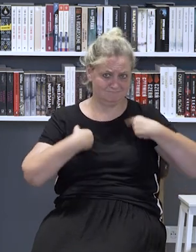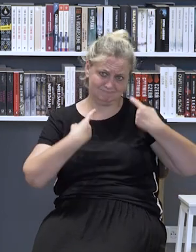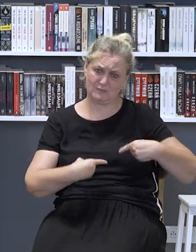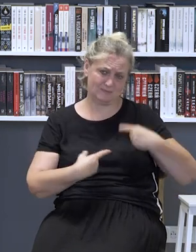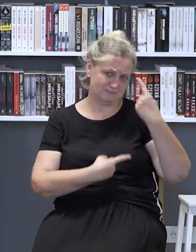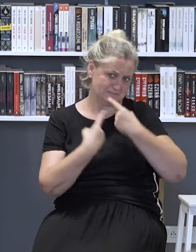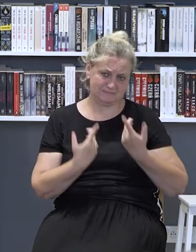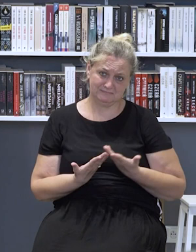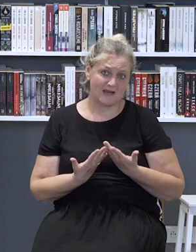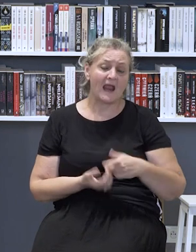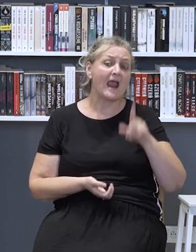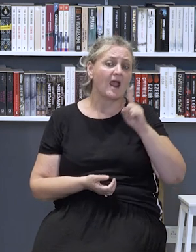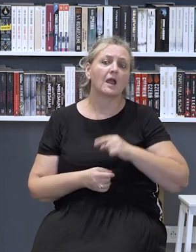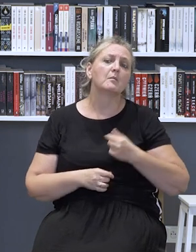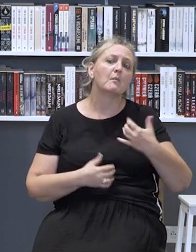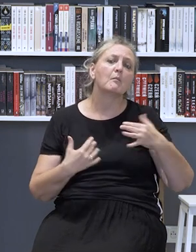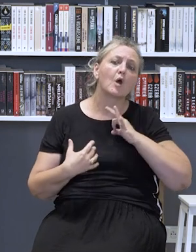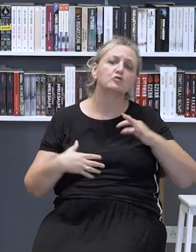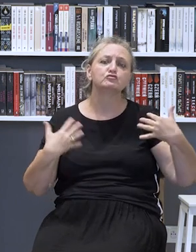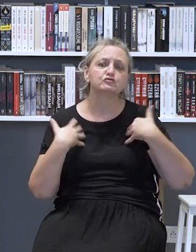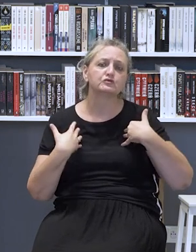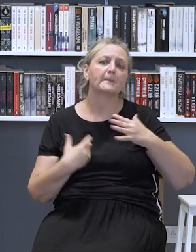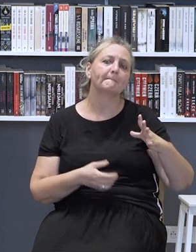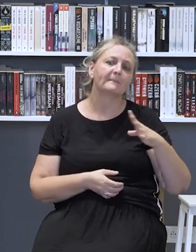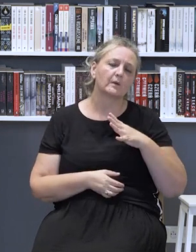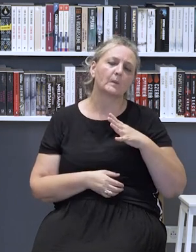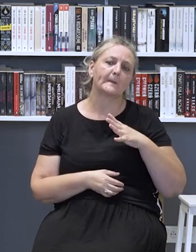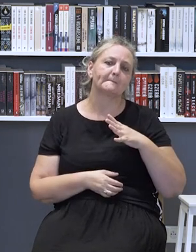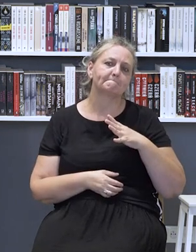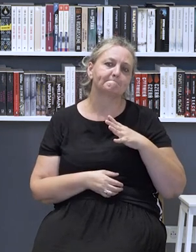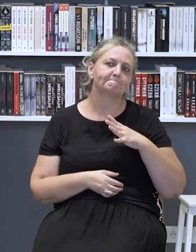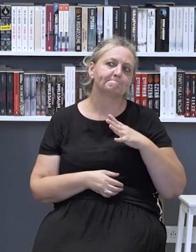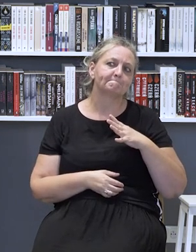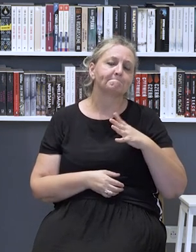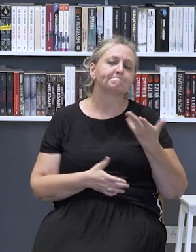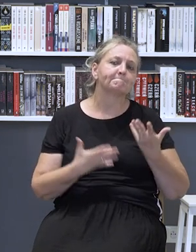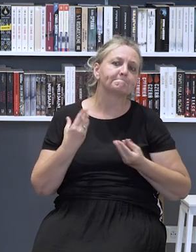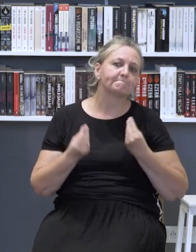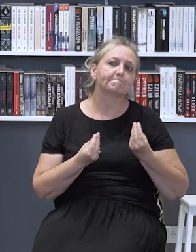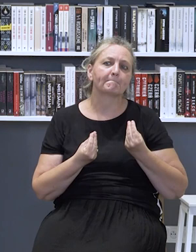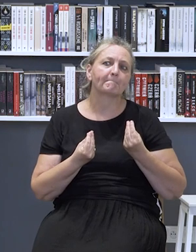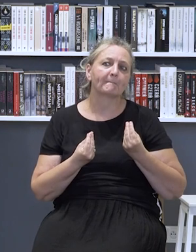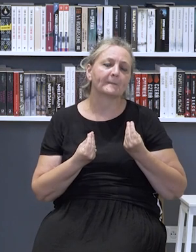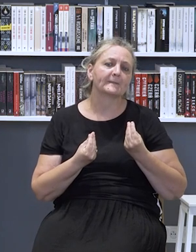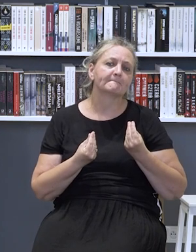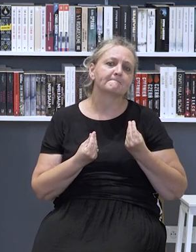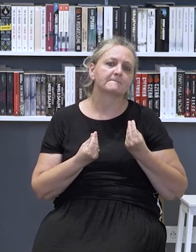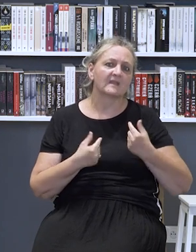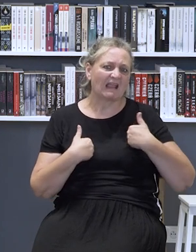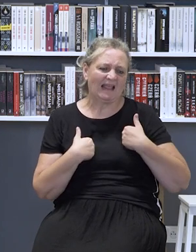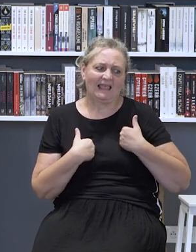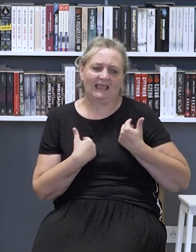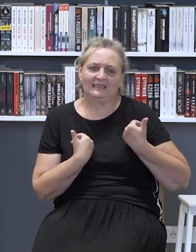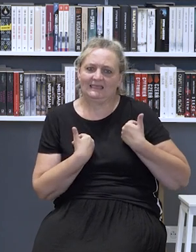I przez większą część życia zmagałam się z tym, żeby nie zostać, nie daj Panie Boże,